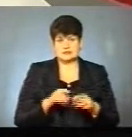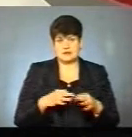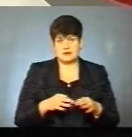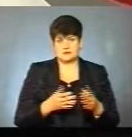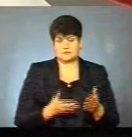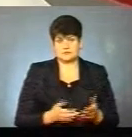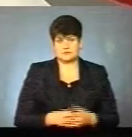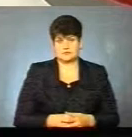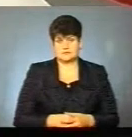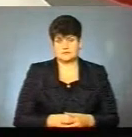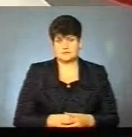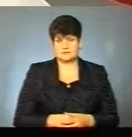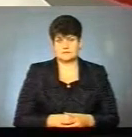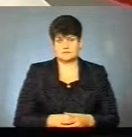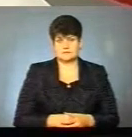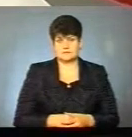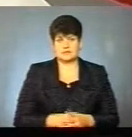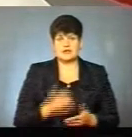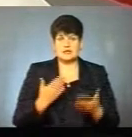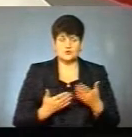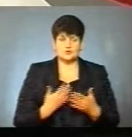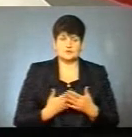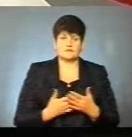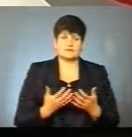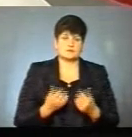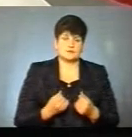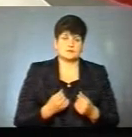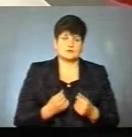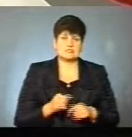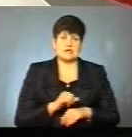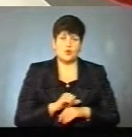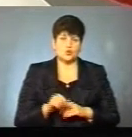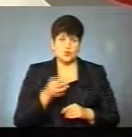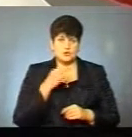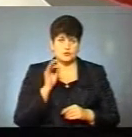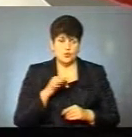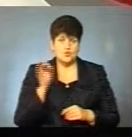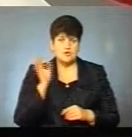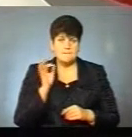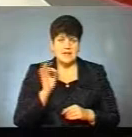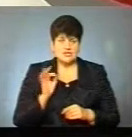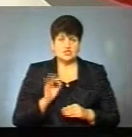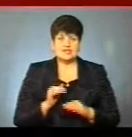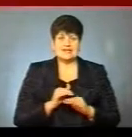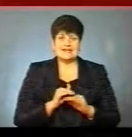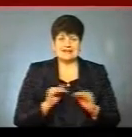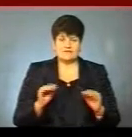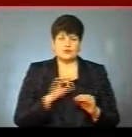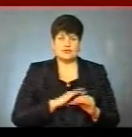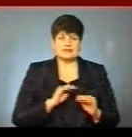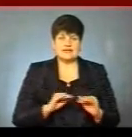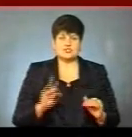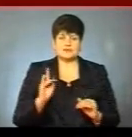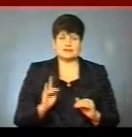транспортних засобах. Якщо візьмемо до уваги закордонний досвід, у Німеччині рівень користування дитячими